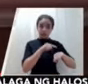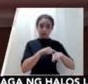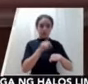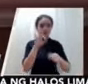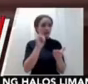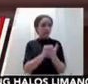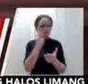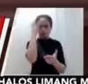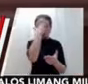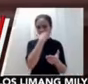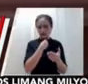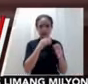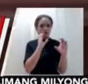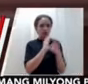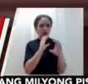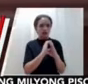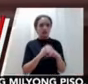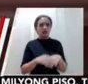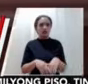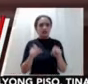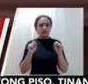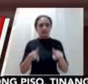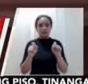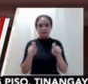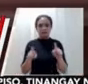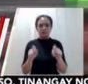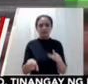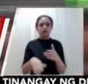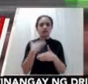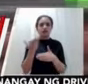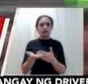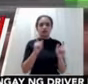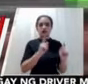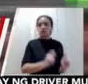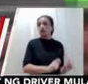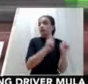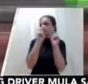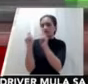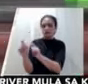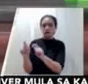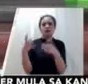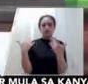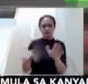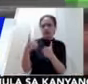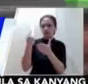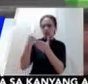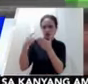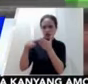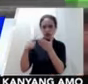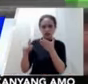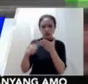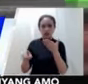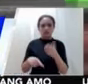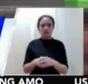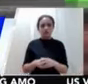sasakyan, binibenta ka agad yan at na-transfer. So na-trace po natin, nag-red flag yung sasakyan